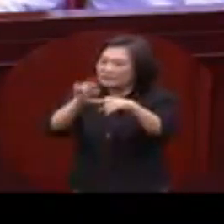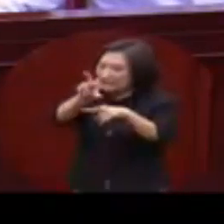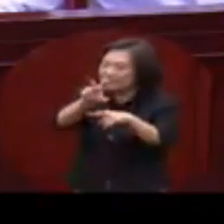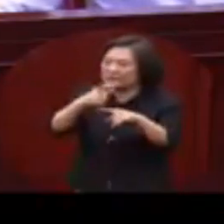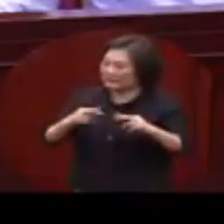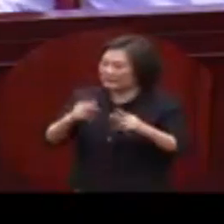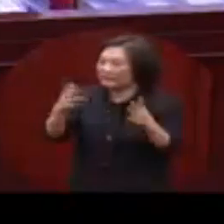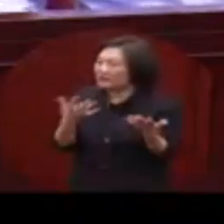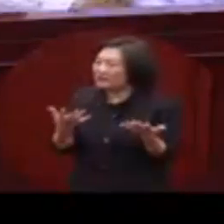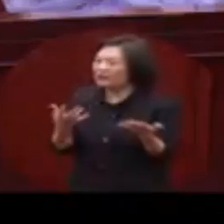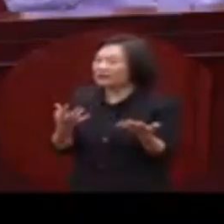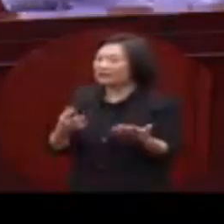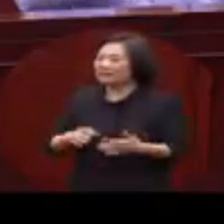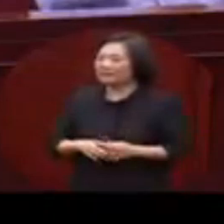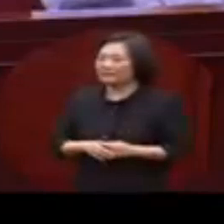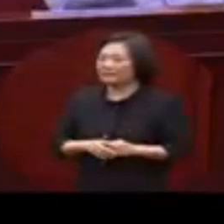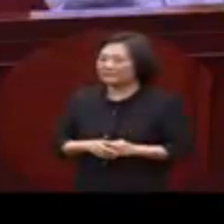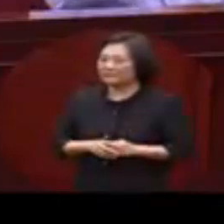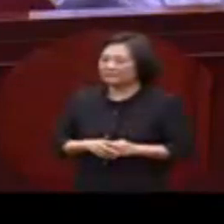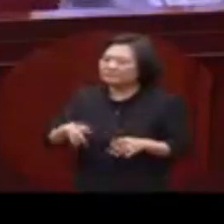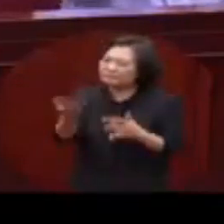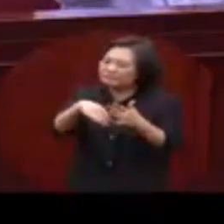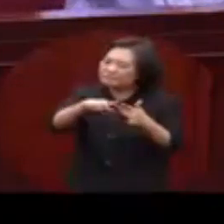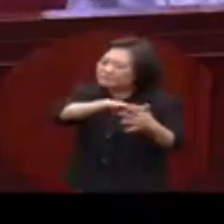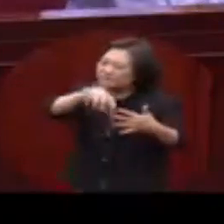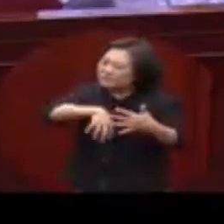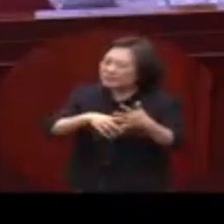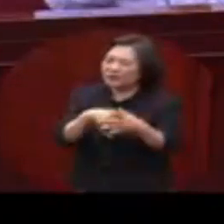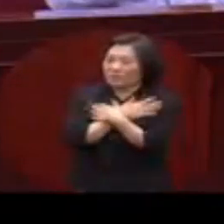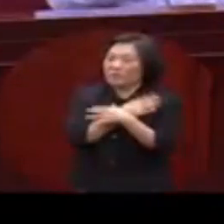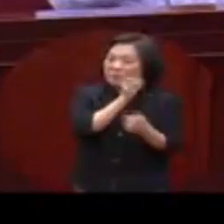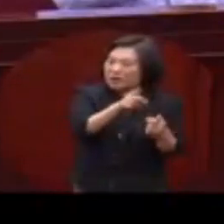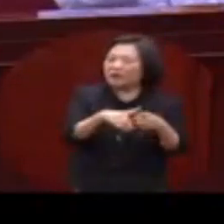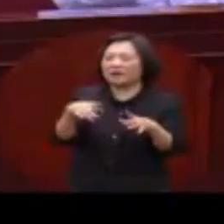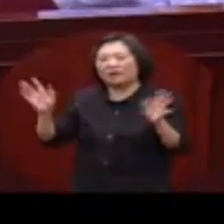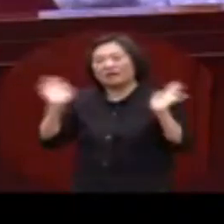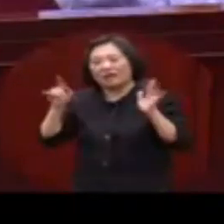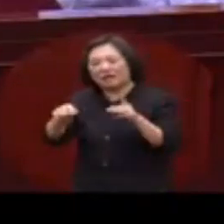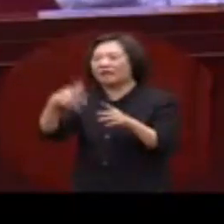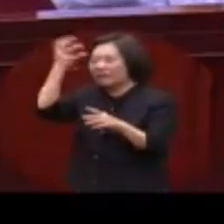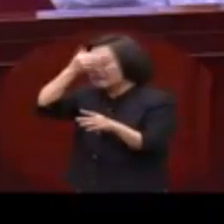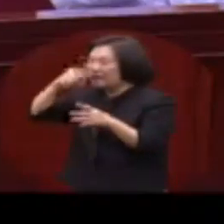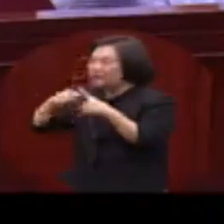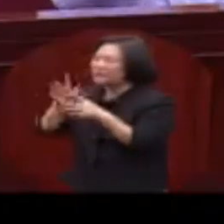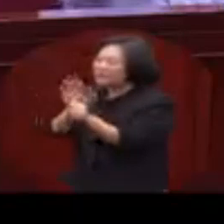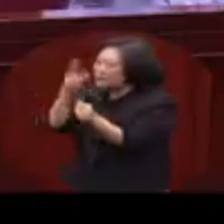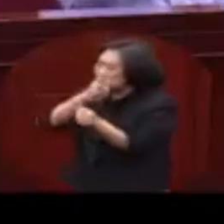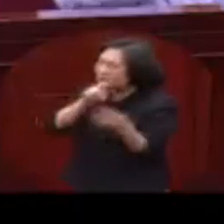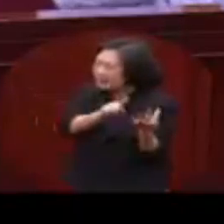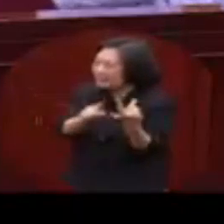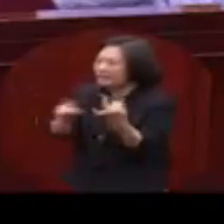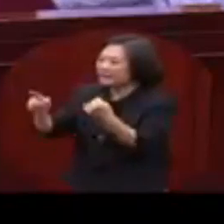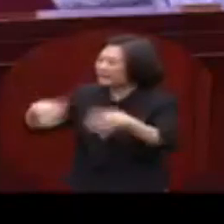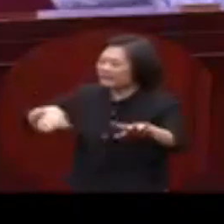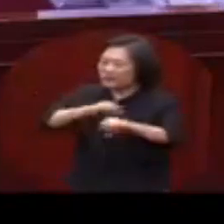要改建，那么一次要到位，就是说它里面到底齁，你托儿所托婴啦齁，还有那个老人的那个日间照顾中心啦齁，日